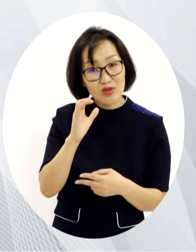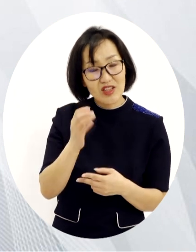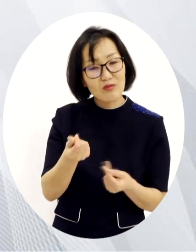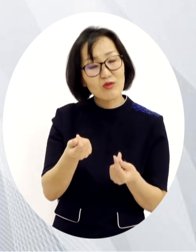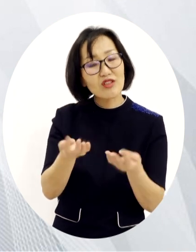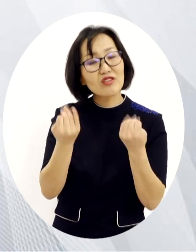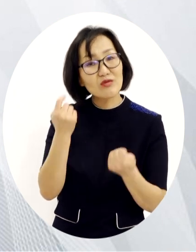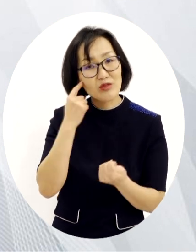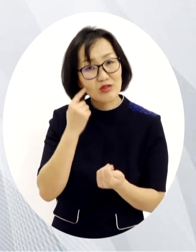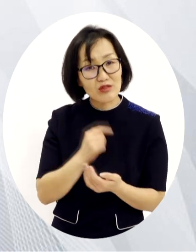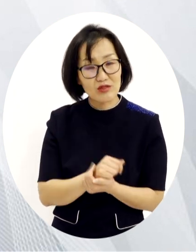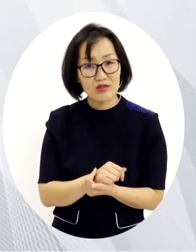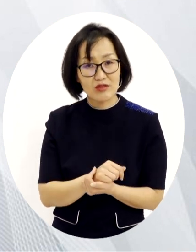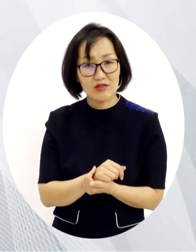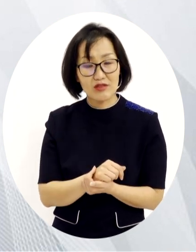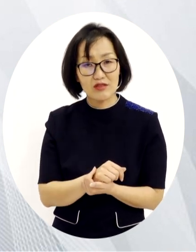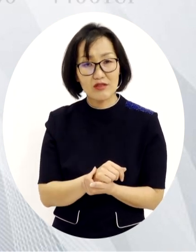ус маань хэдэн төгрөг болохыг?